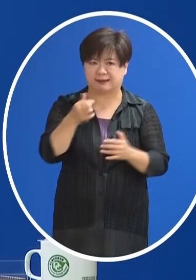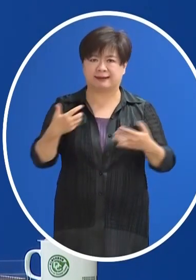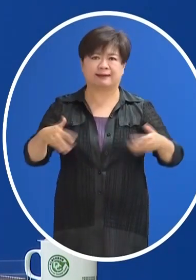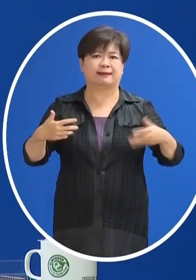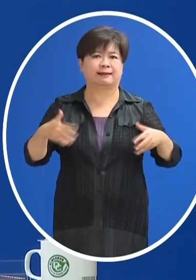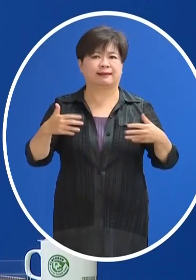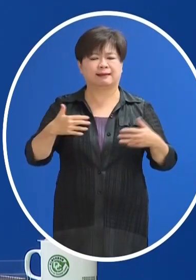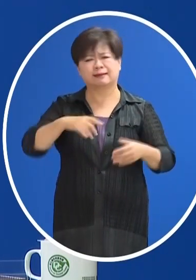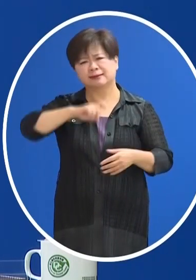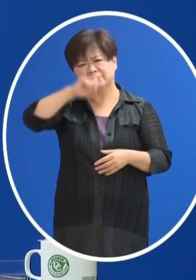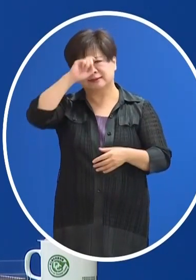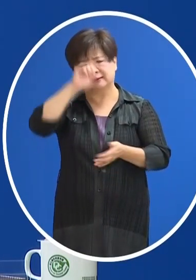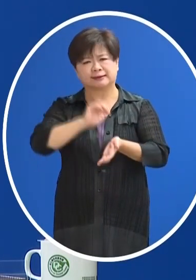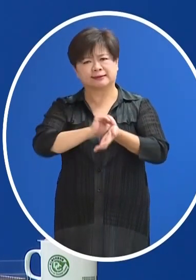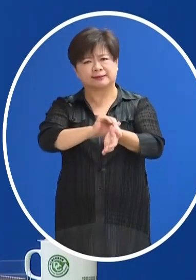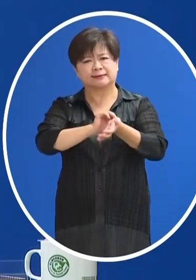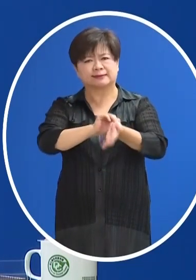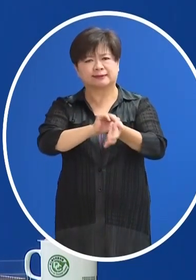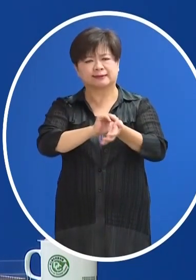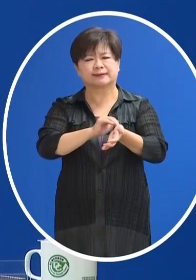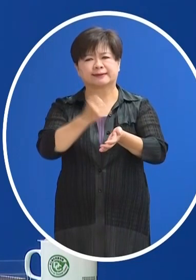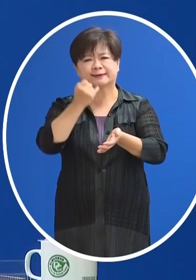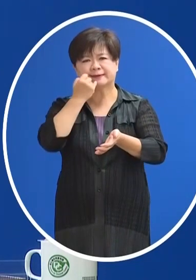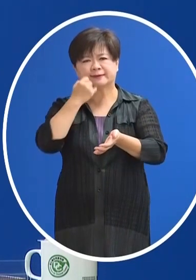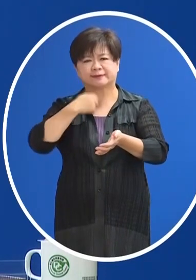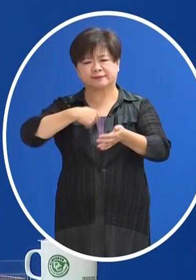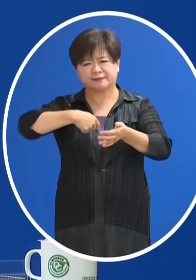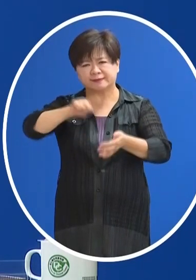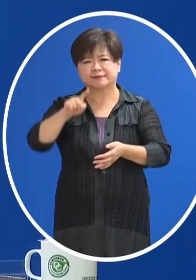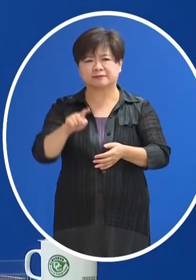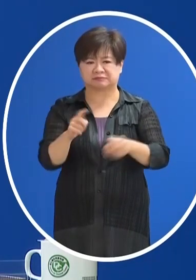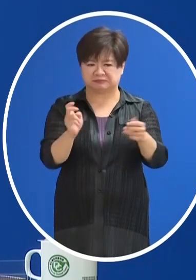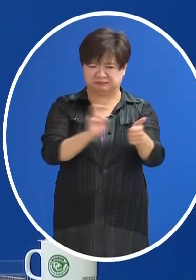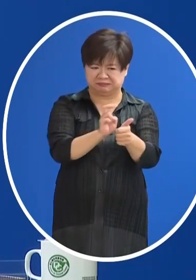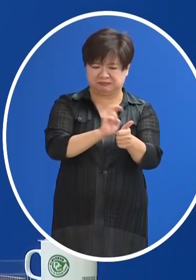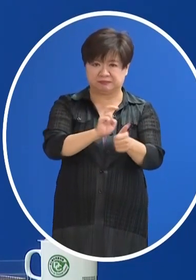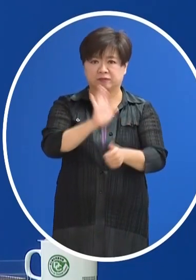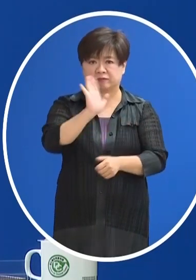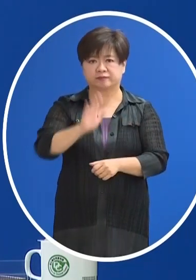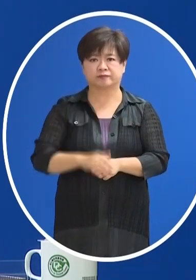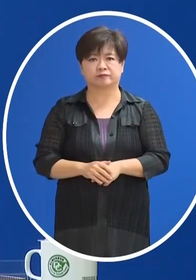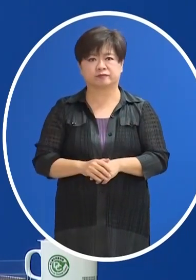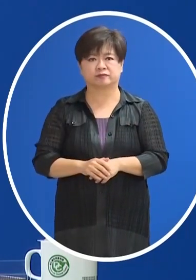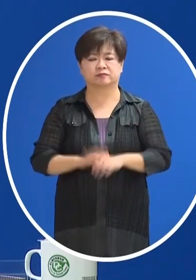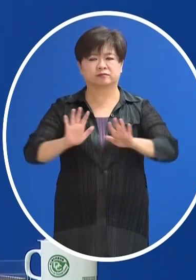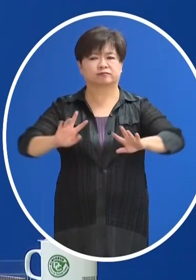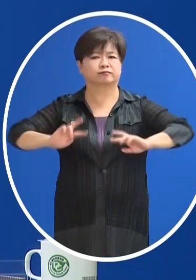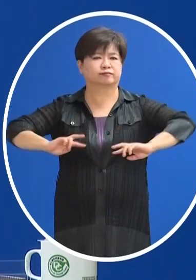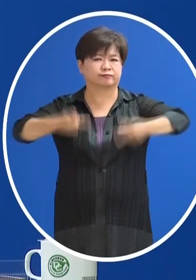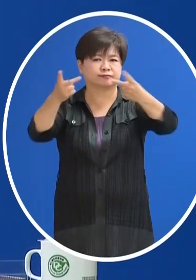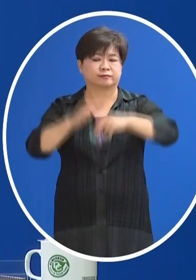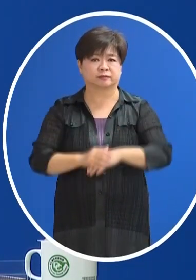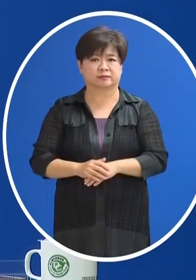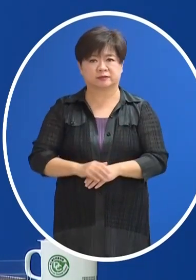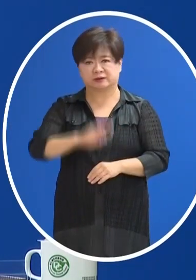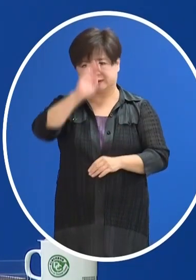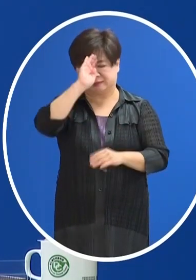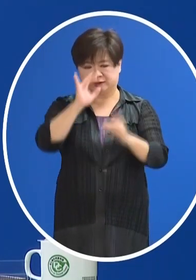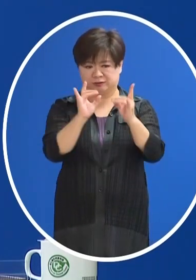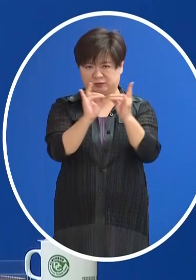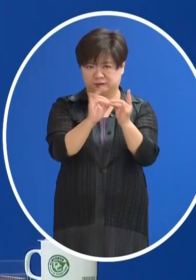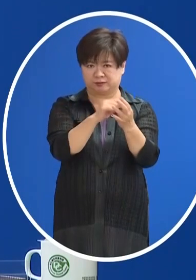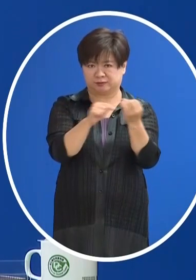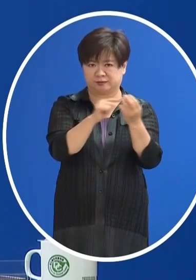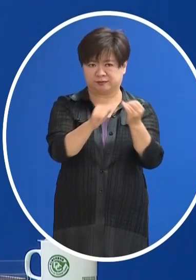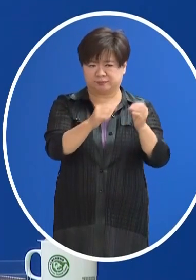更多的这个病人能够及时的收到照顾，所以我们现在呢已经回归到原本病床的这